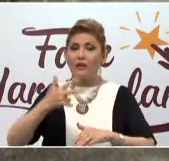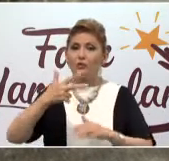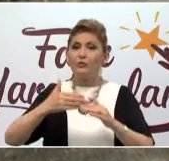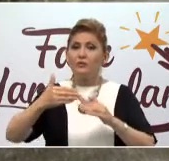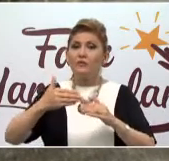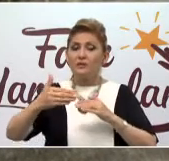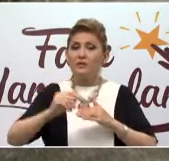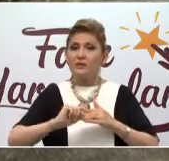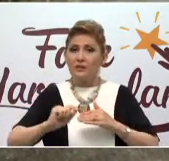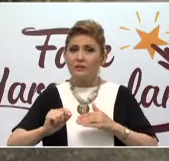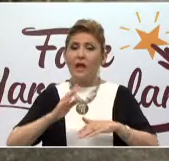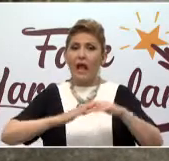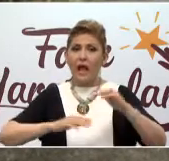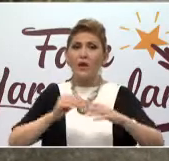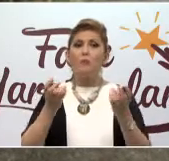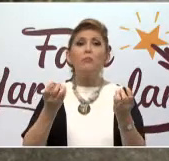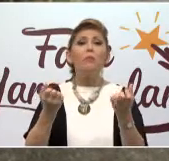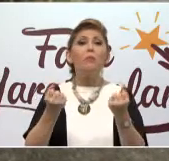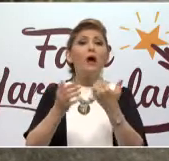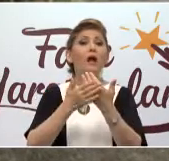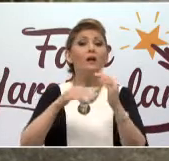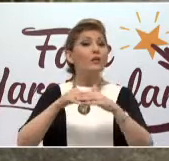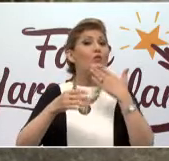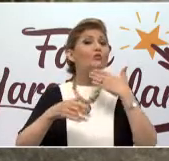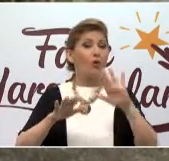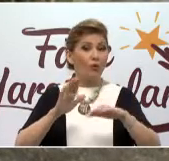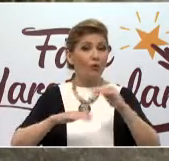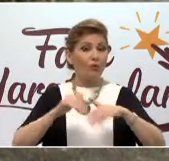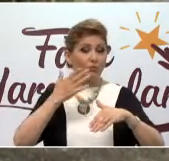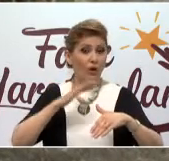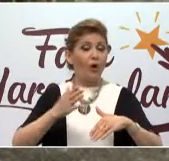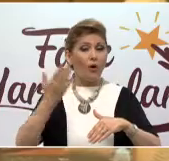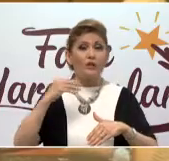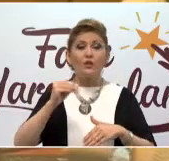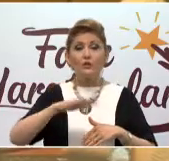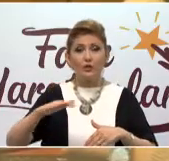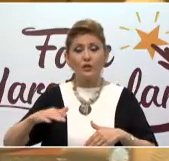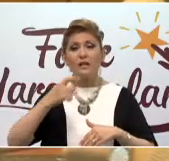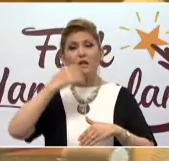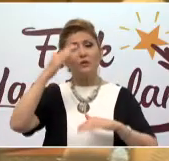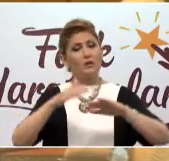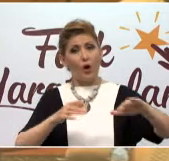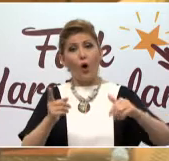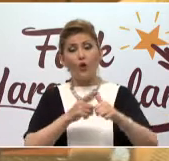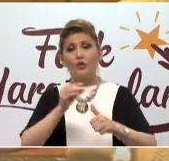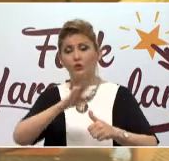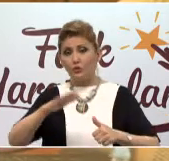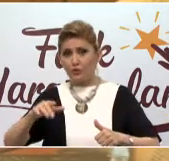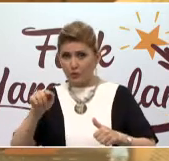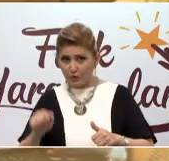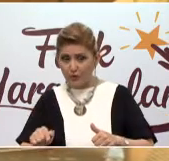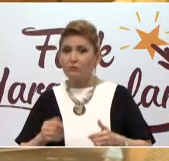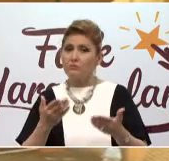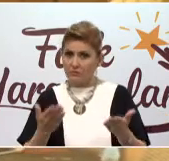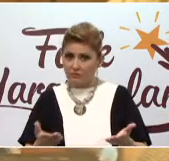teknolojisiyle eli, parmağı olmayan çocuklara, öncelikli olarak çocuklara, yetişkinlere de cevap vermeye çalışıyoruz.